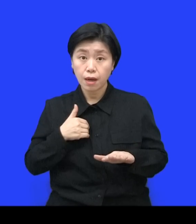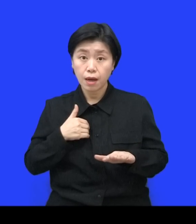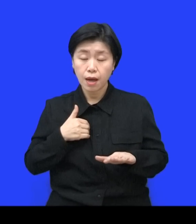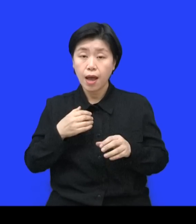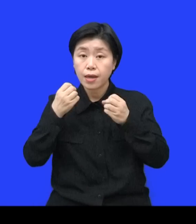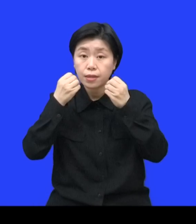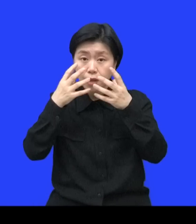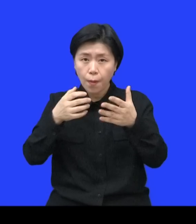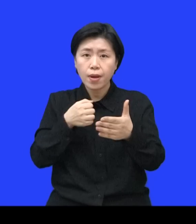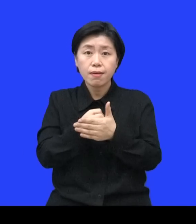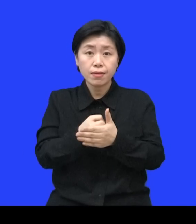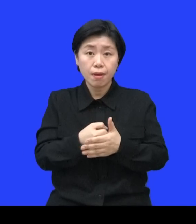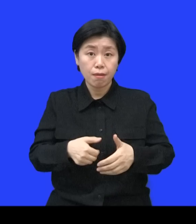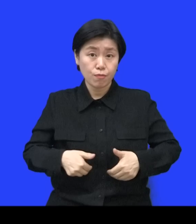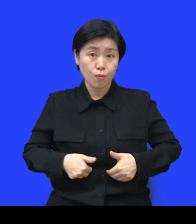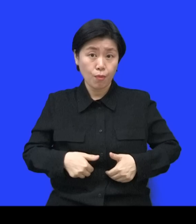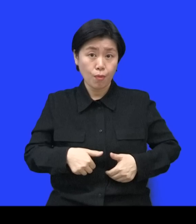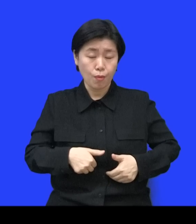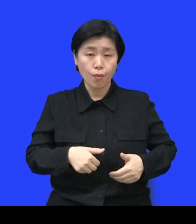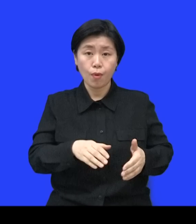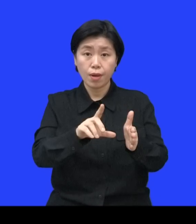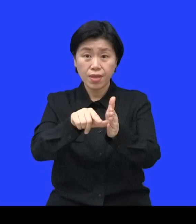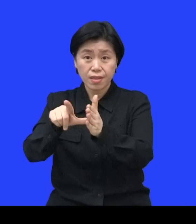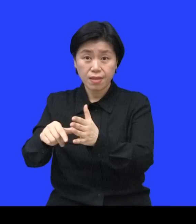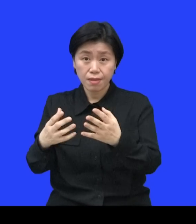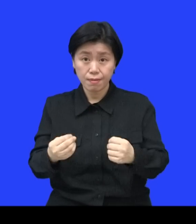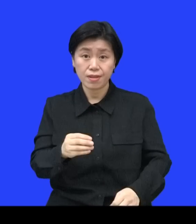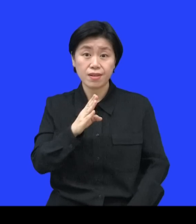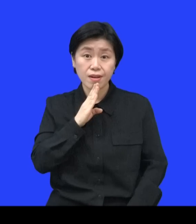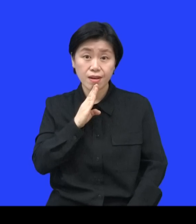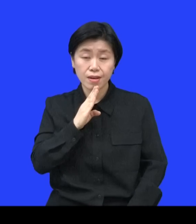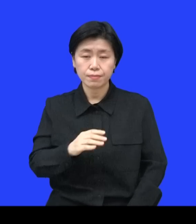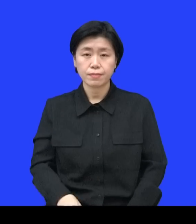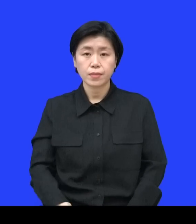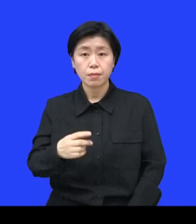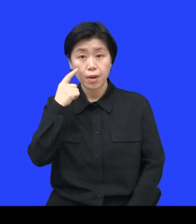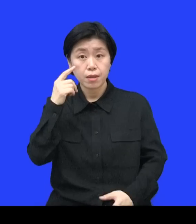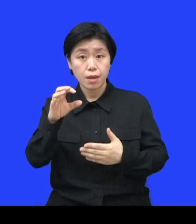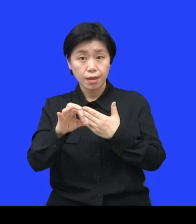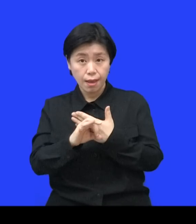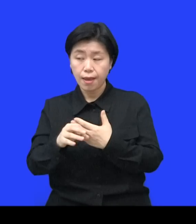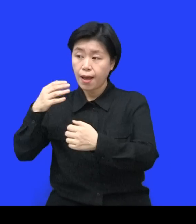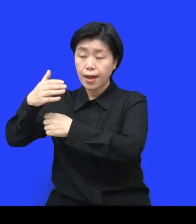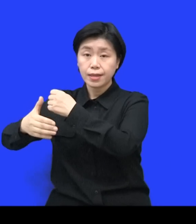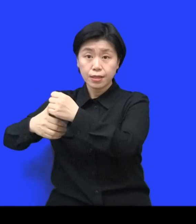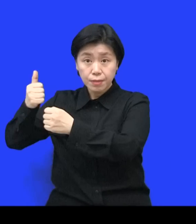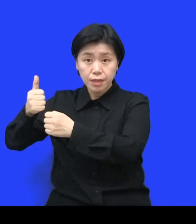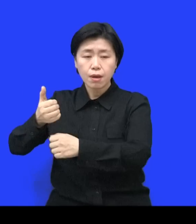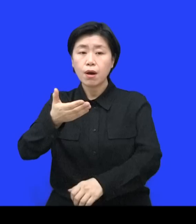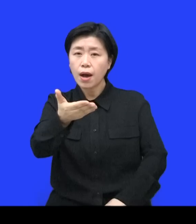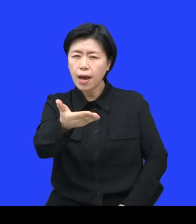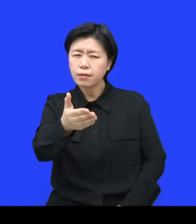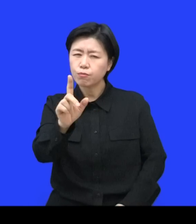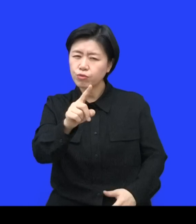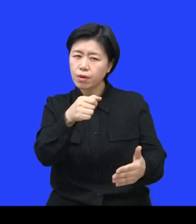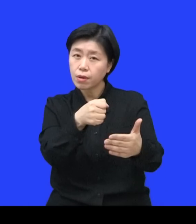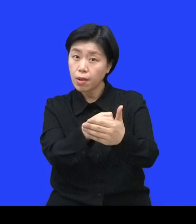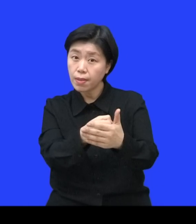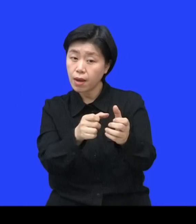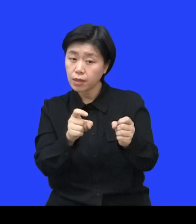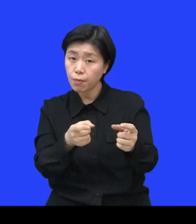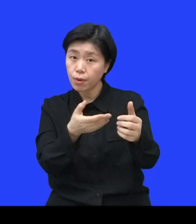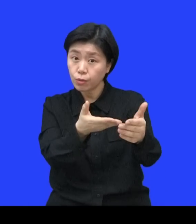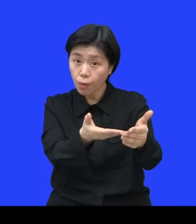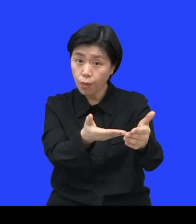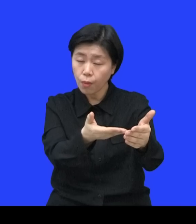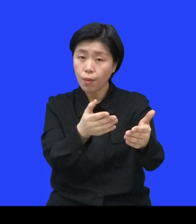그러니까 하나님께서 어느 순간에 어떤 사람에게 결단을 하게 하신다는 것은 예. 미래의 하나님의 길을 여시기